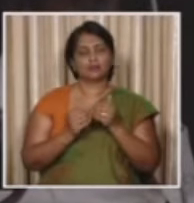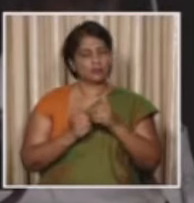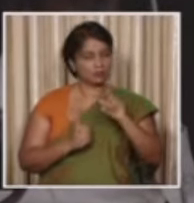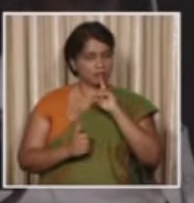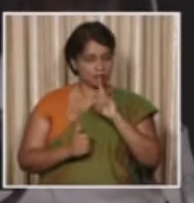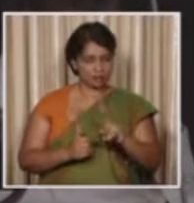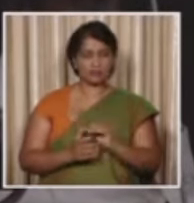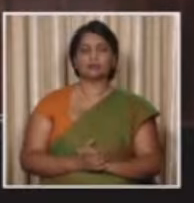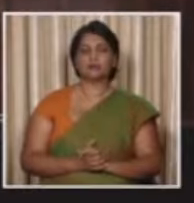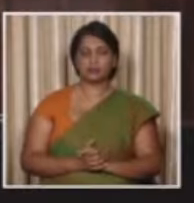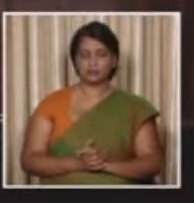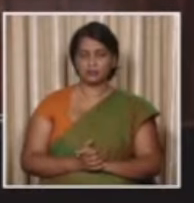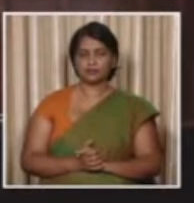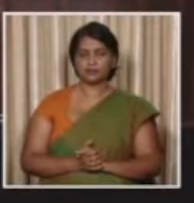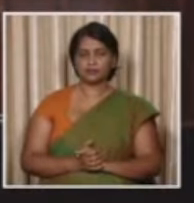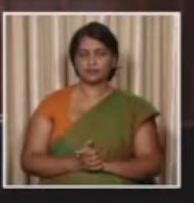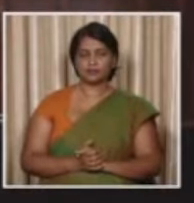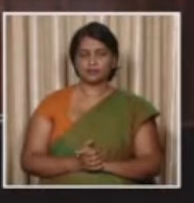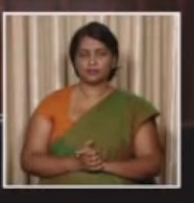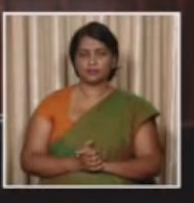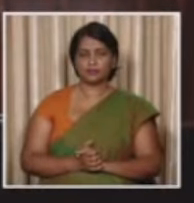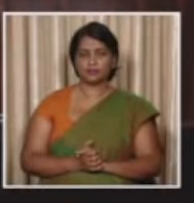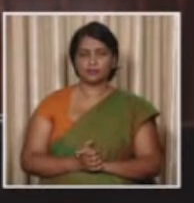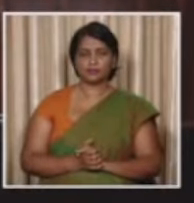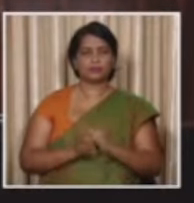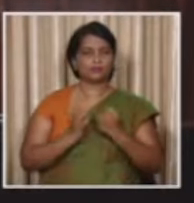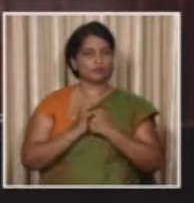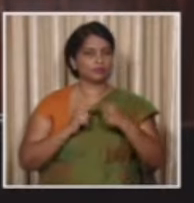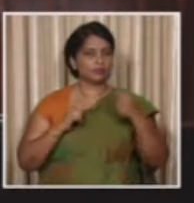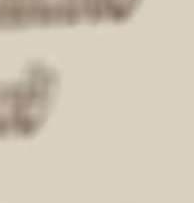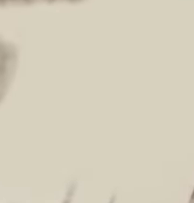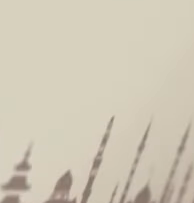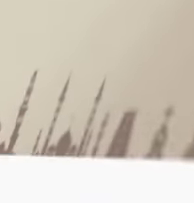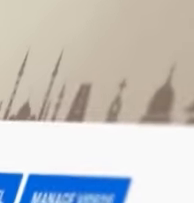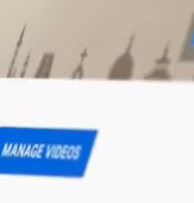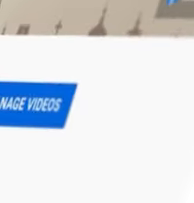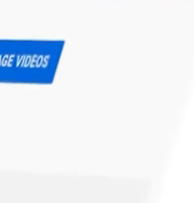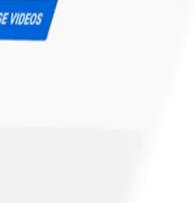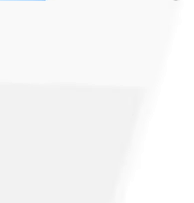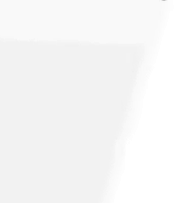කාර්ක සභාවෙන් පස්සේ උත්තර දෙමු නේද? අර නියෝජ්‍ය කතානායකතුමනි ගරු විපක්ෂ නායකතුමාගේ